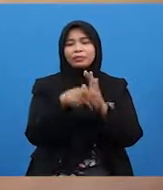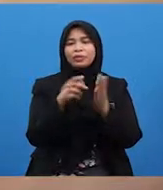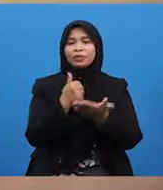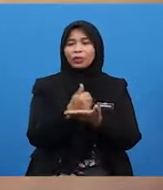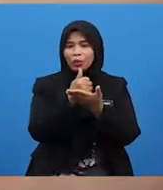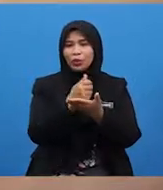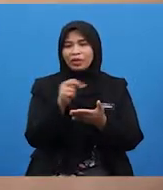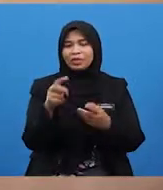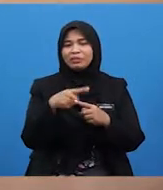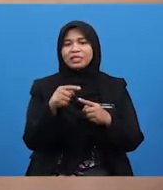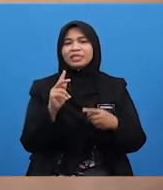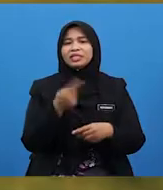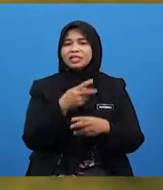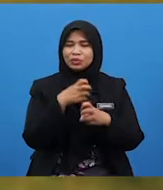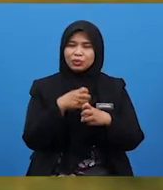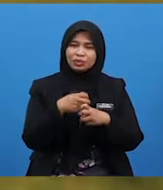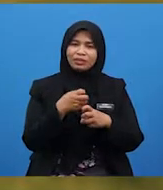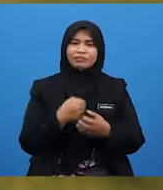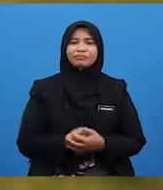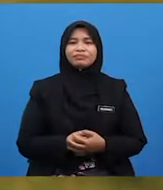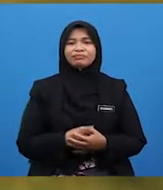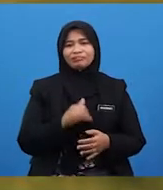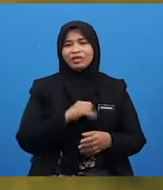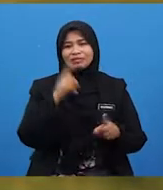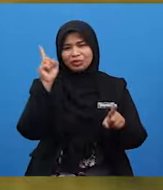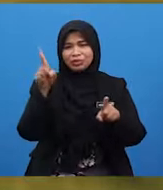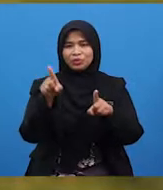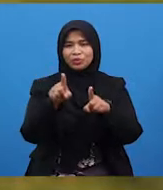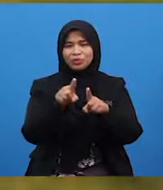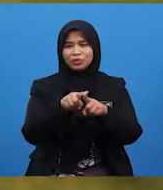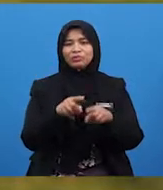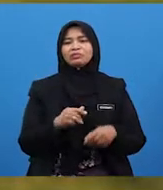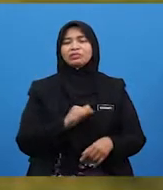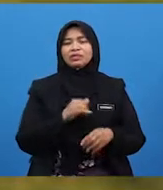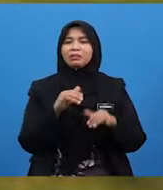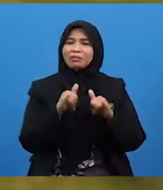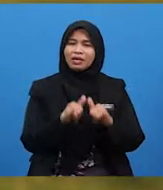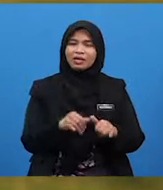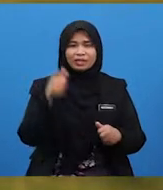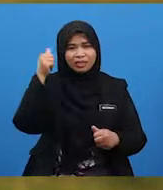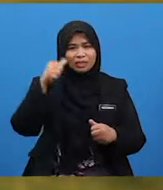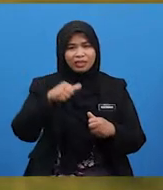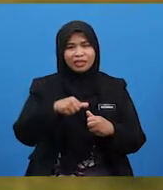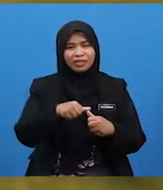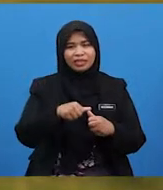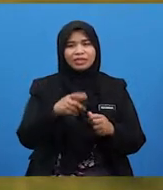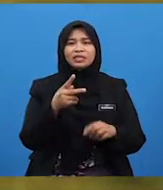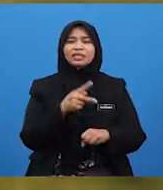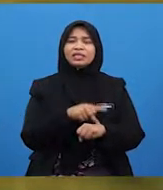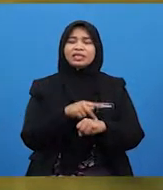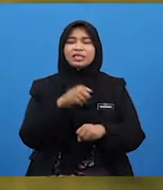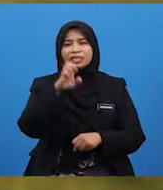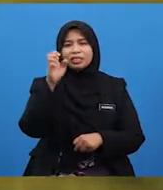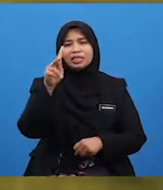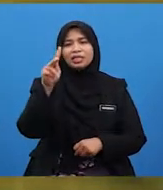kita berada dalam kesusahan. Saya setuju, Encik Kamal. Saya masih ingat ketika Encik Kamal menghantar anak saya ke